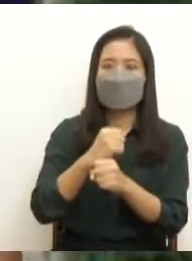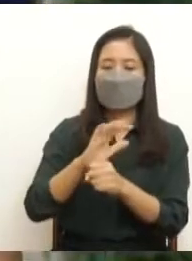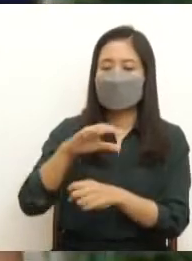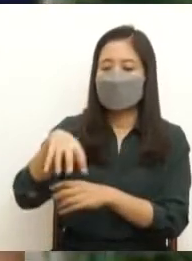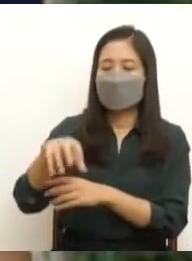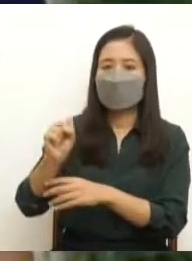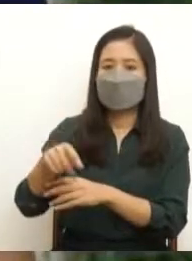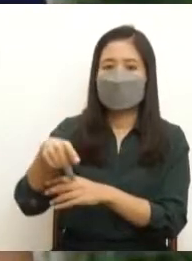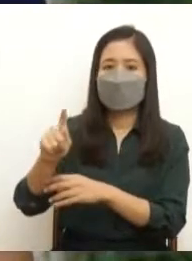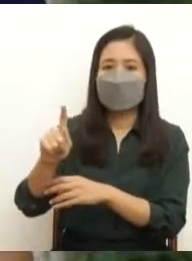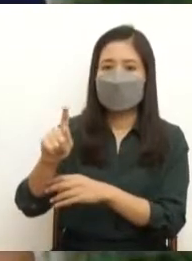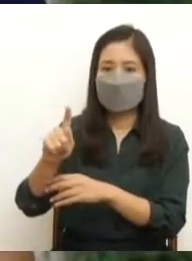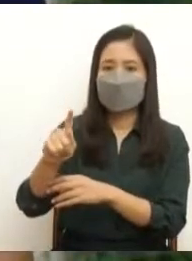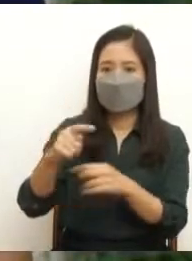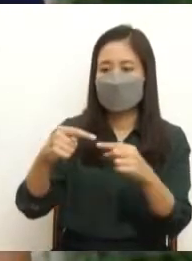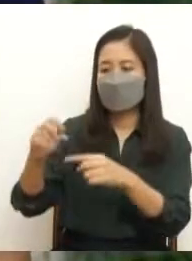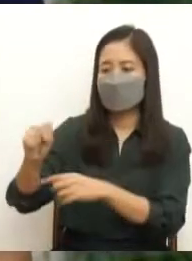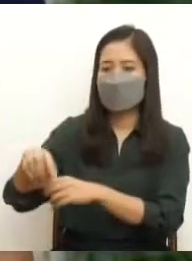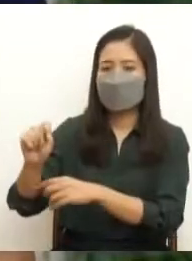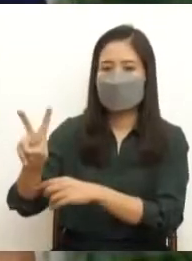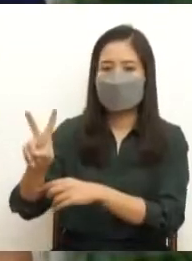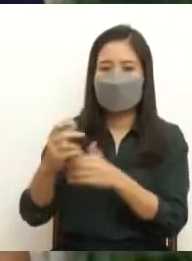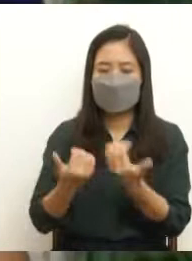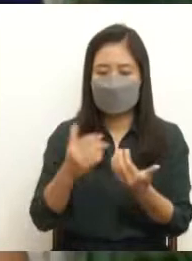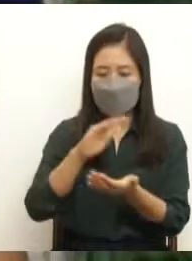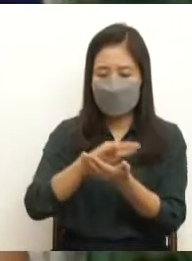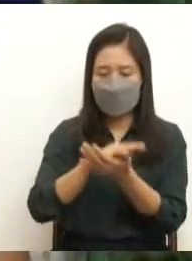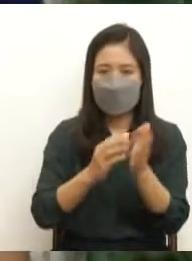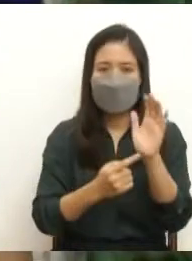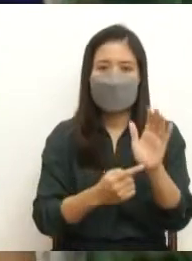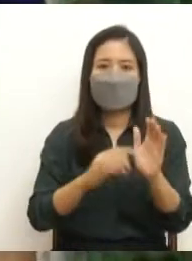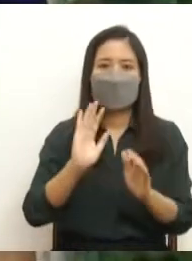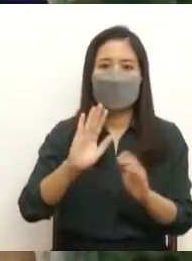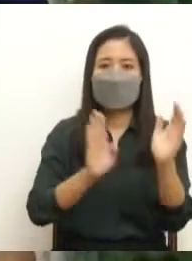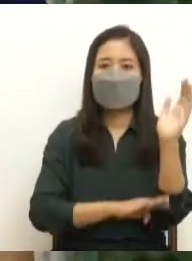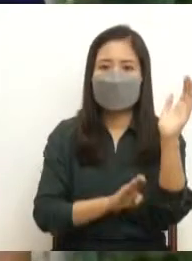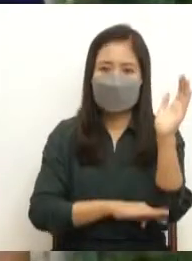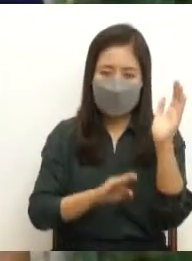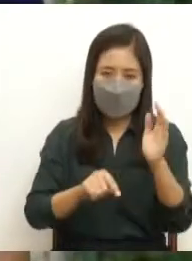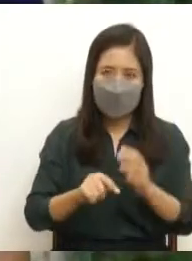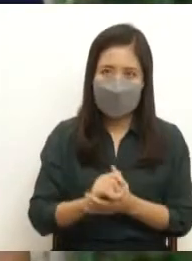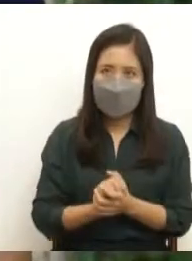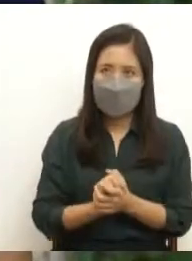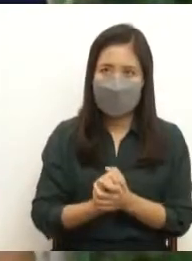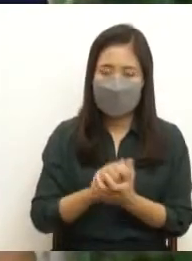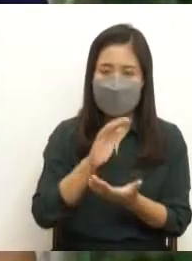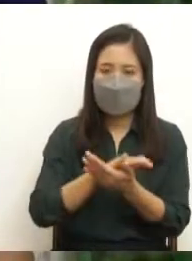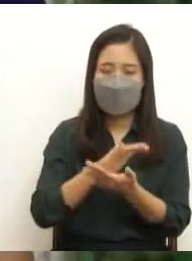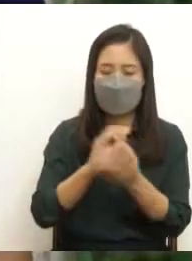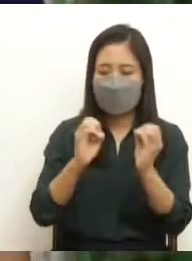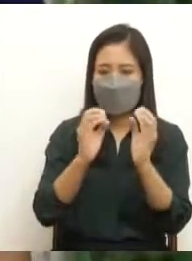อไปยังสพท.นะครับเป็นโรงเรียนนำร่องของภาคใต้นะครับทั้งหมด6โรงเรียนนะครับซึ่งทางโรงเรียนและคุณครูนะครับ